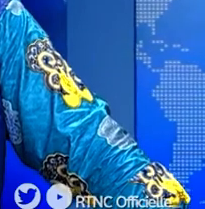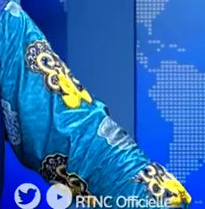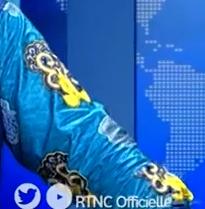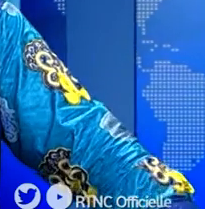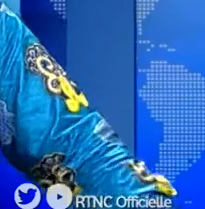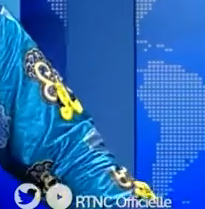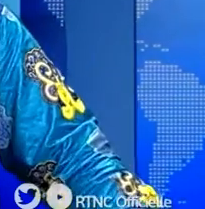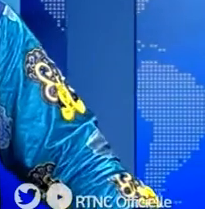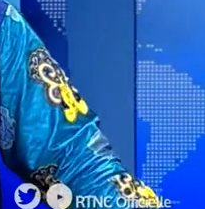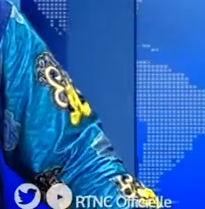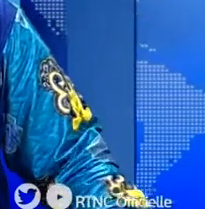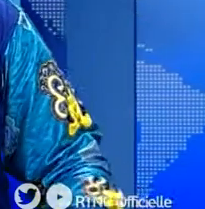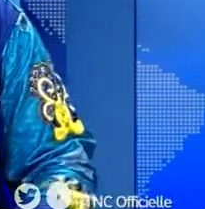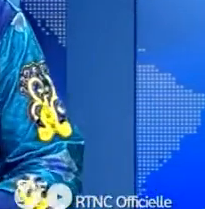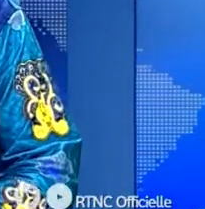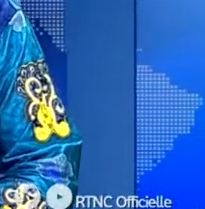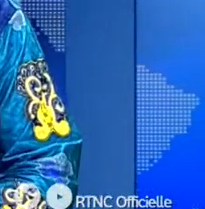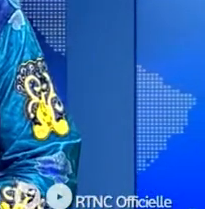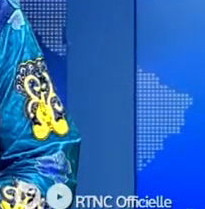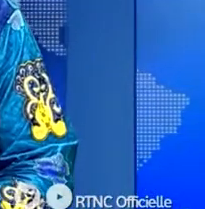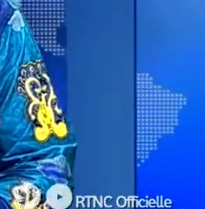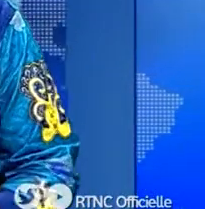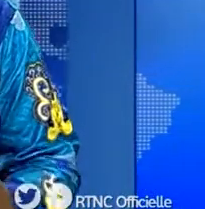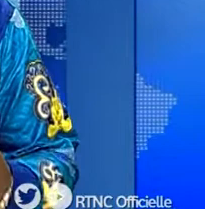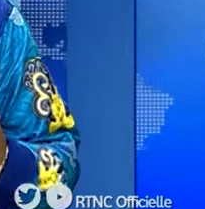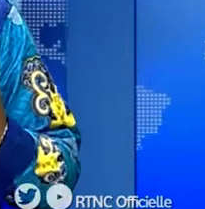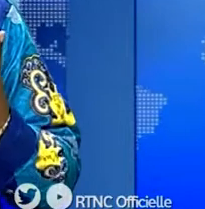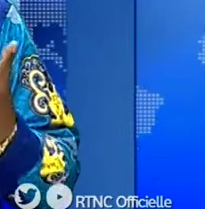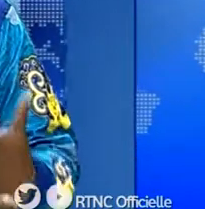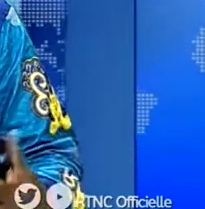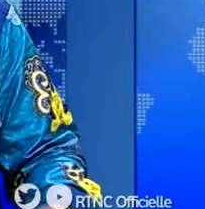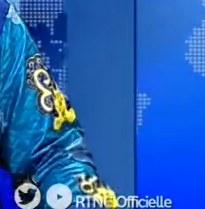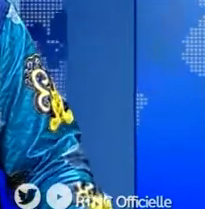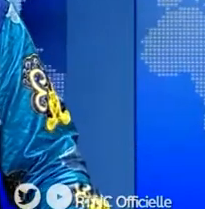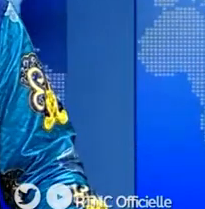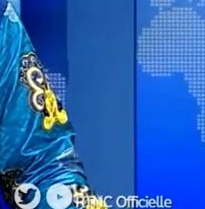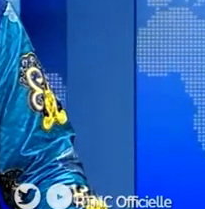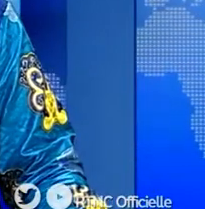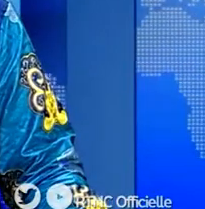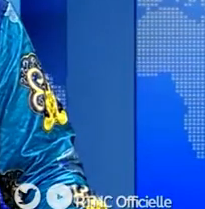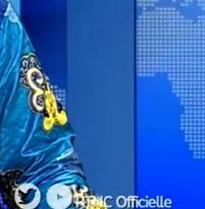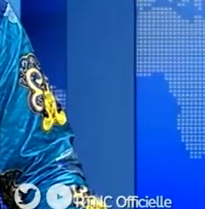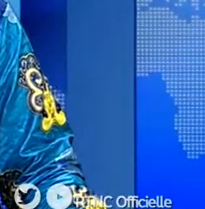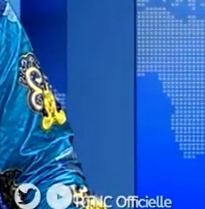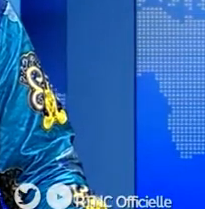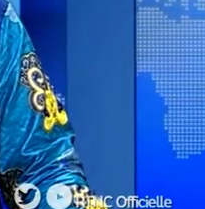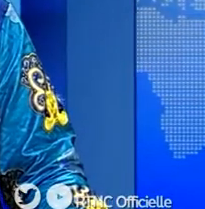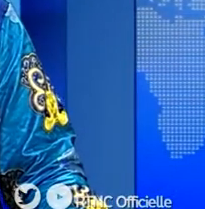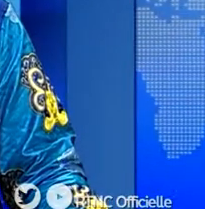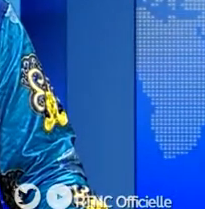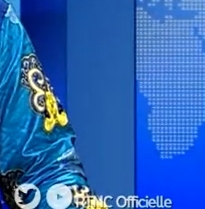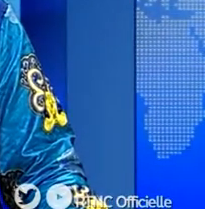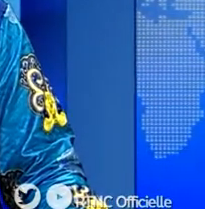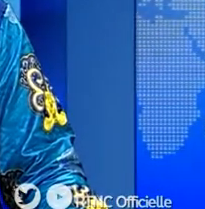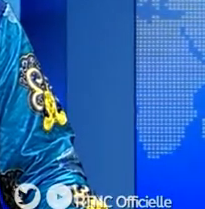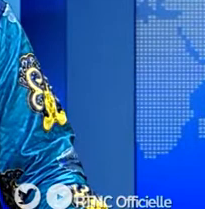la communication est là-dedans. Mon rôle, donc, c'est la sensibilisation, amener le peuple à comprendre pour